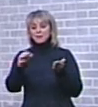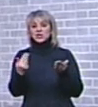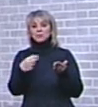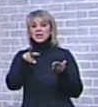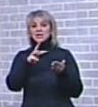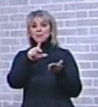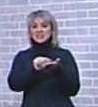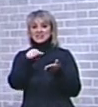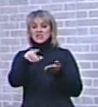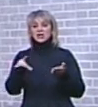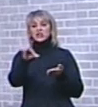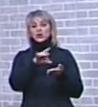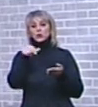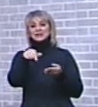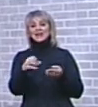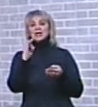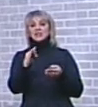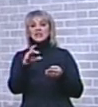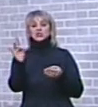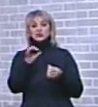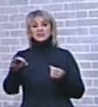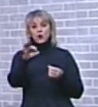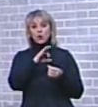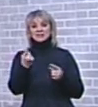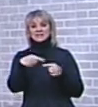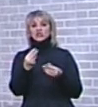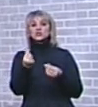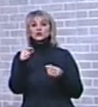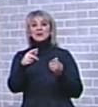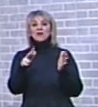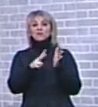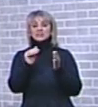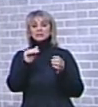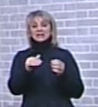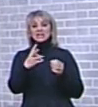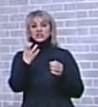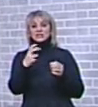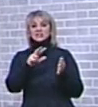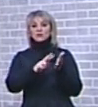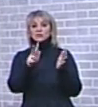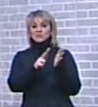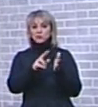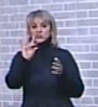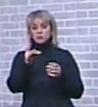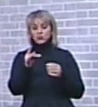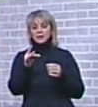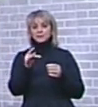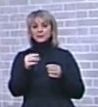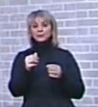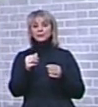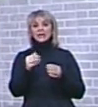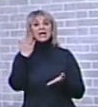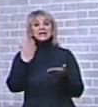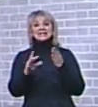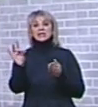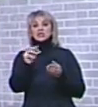минимума пенсионера в регионе. И в Ростовской области эта сумма составляет 8488 рублей.